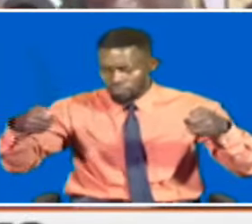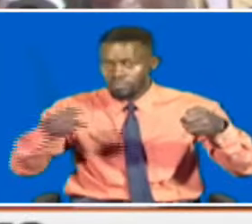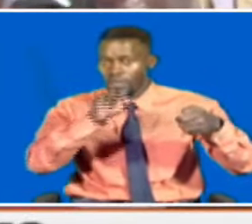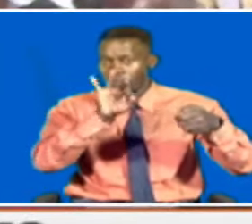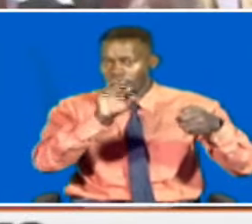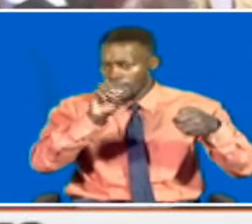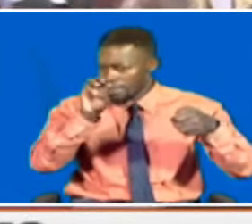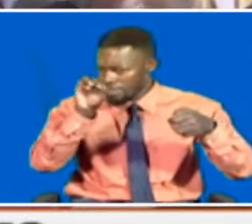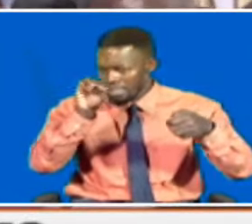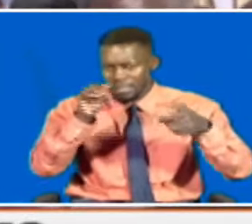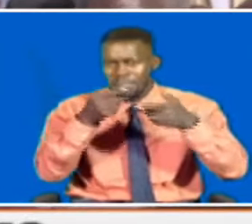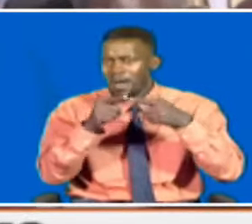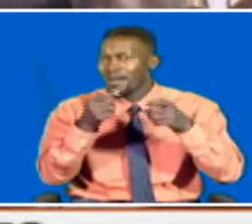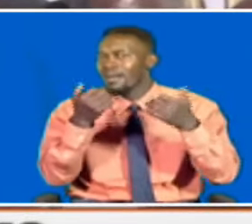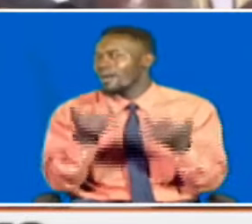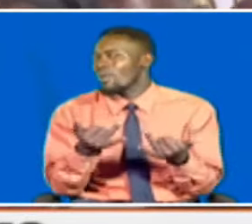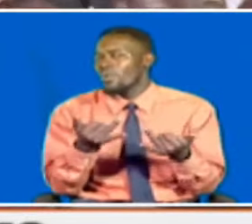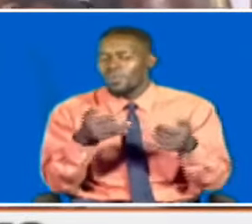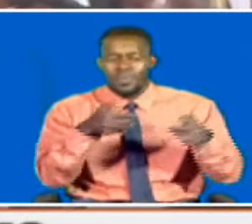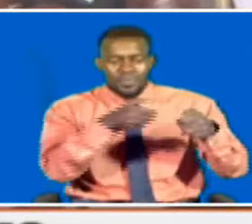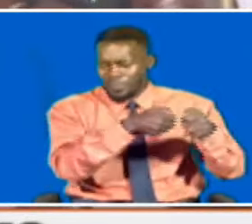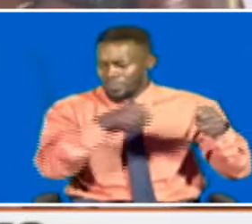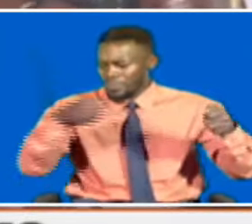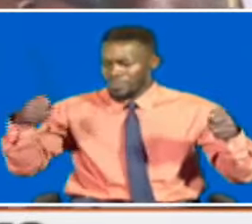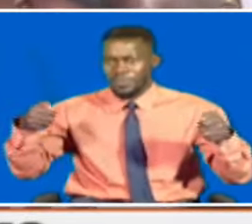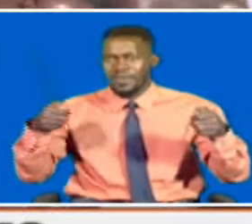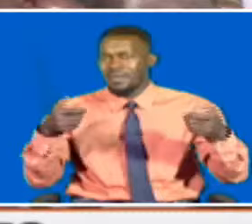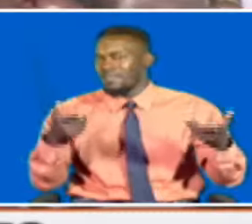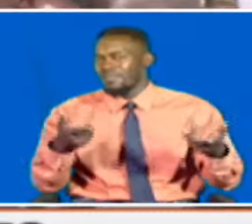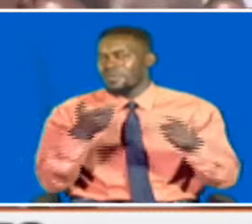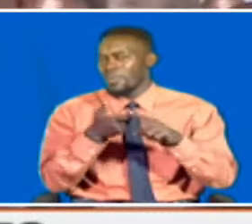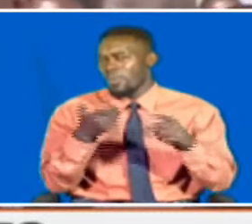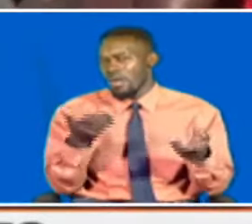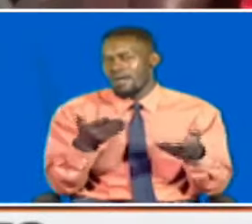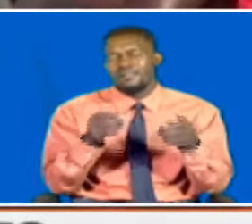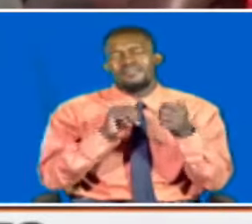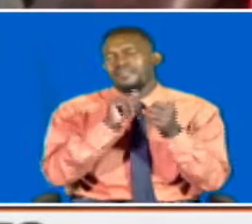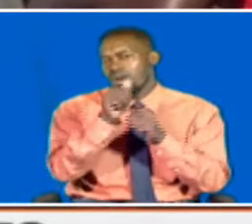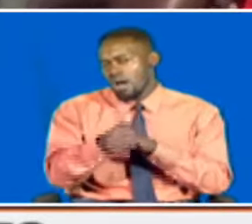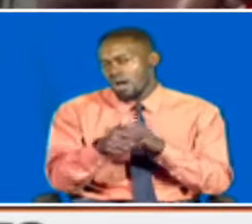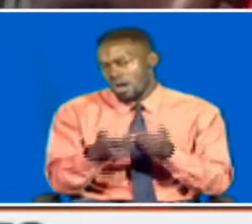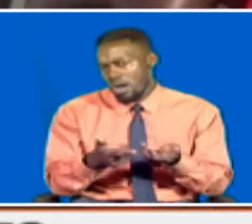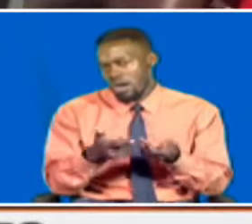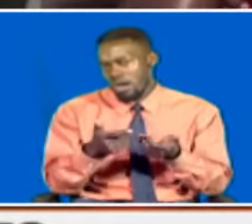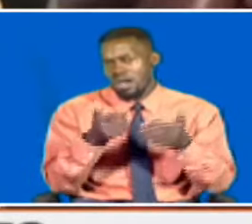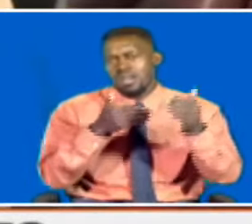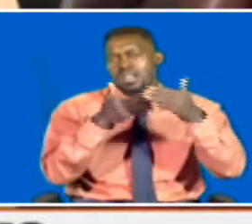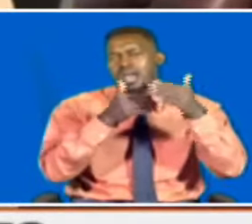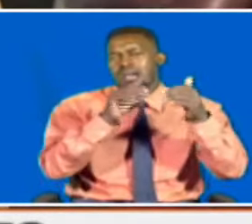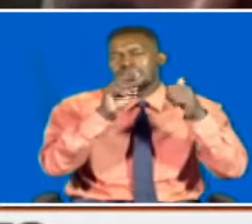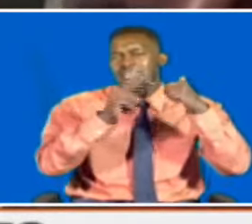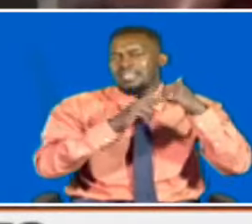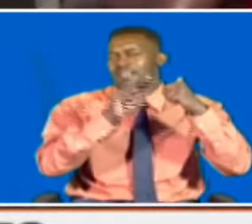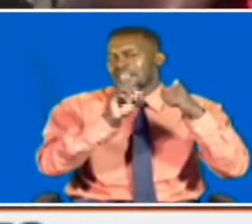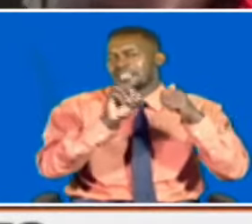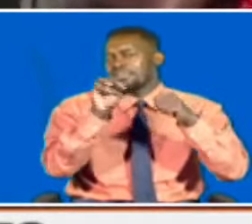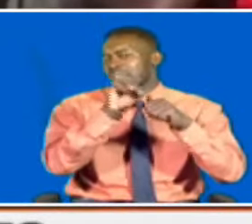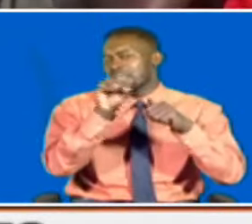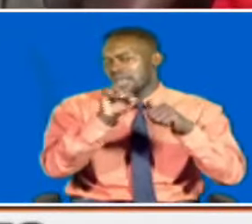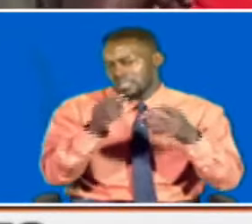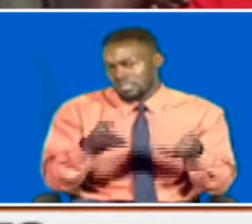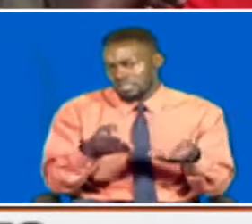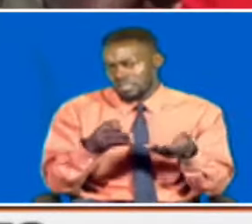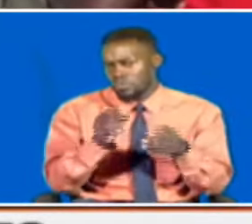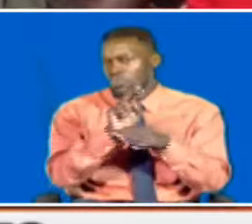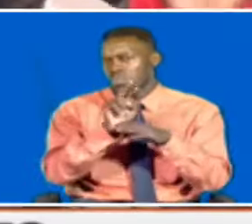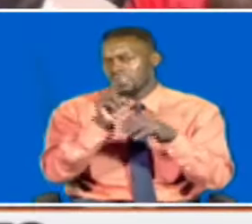hii wameanzia hiyo 30 kwenda juu. That means wameenda 70, almost 70 meters beyond. Is it